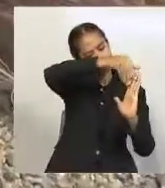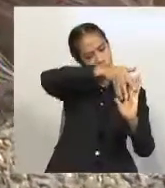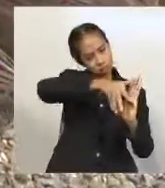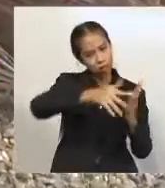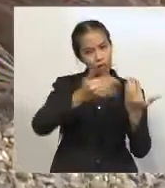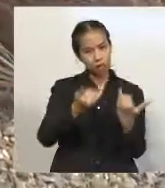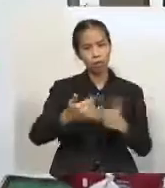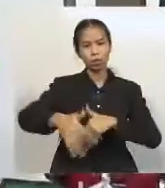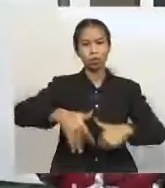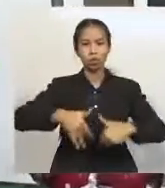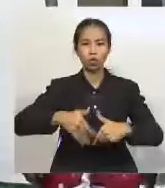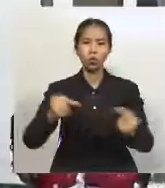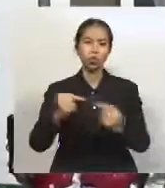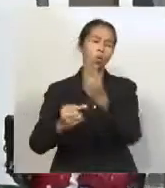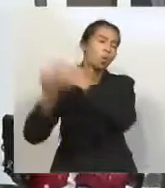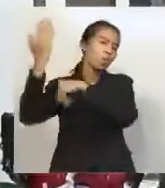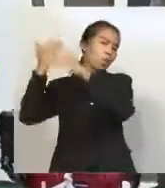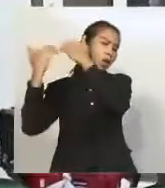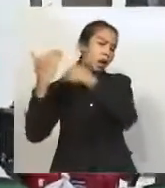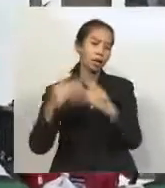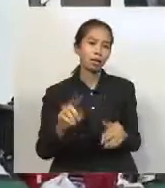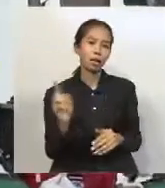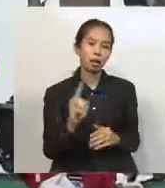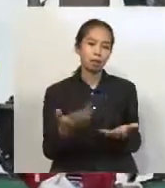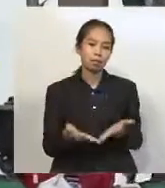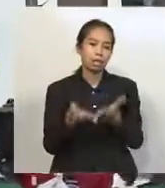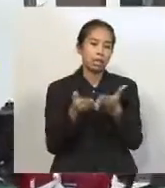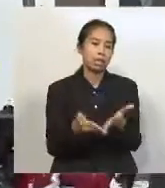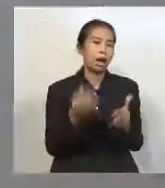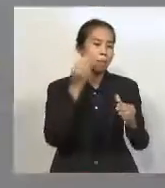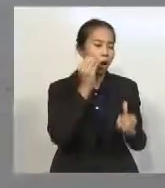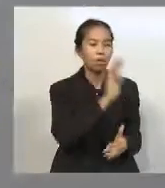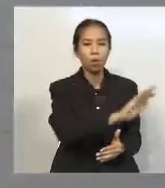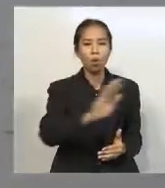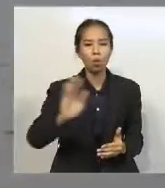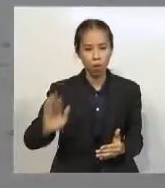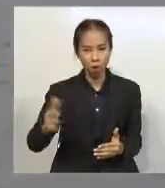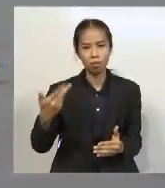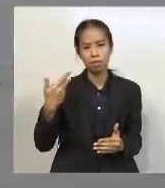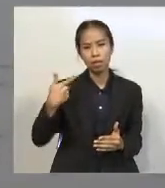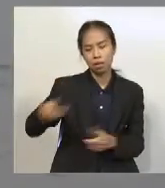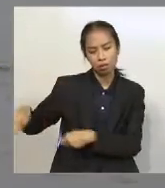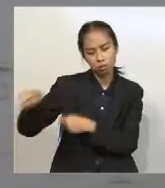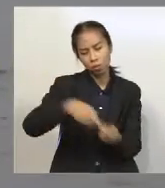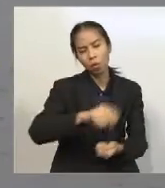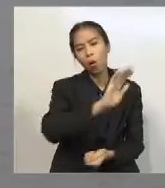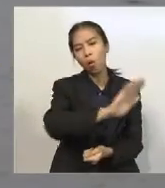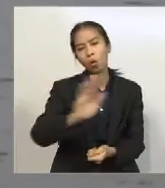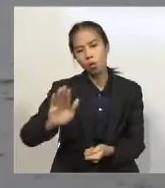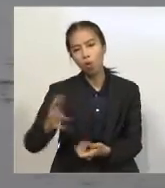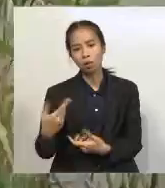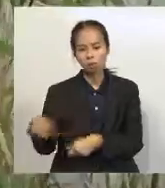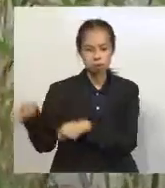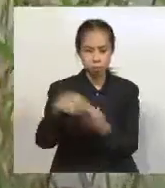วิถีชีวิตแบบโบราณแทบทุกหลังคาเรือนจะมีพาหนะเรือท้องแบนและมีอุปกรณ์จับปลาประจำบ้านออกจับปลา